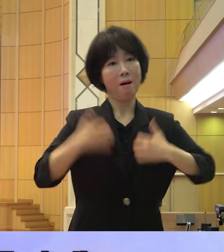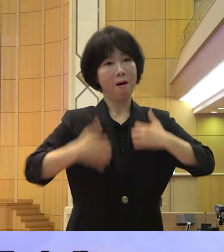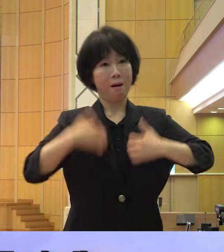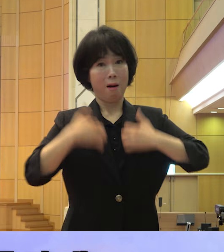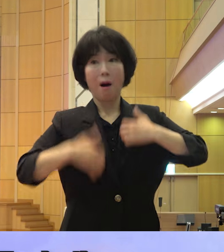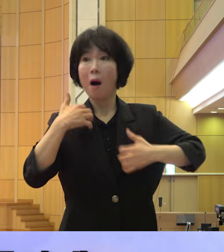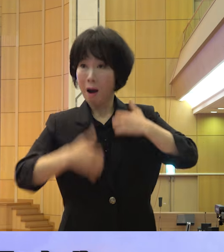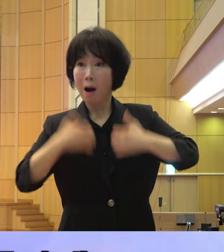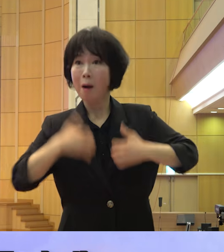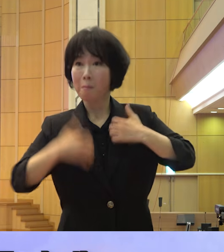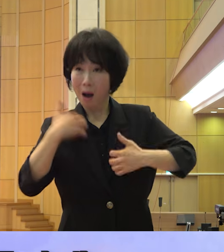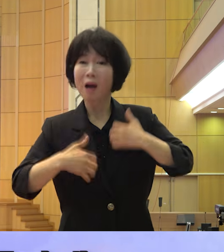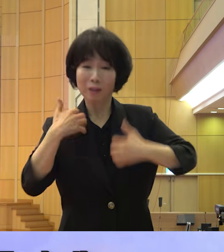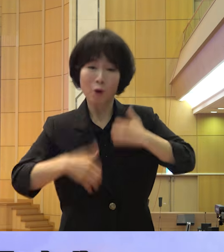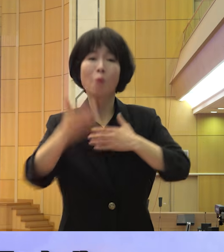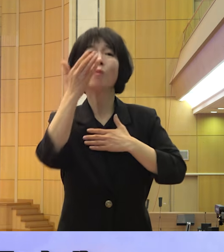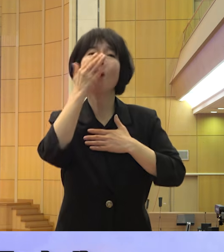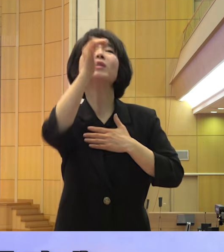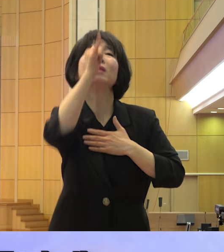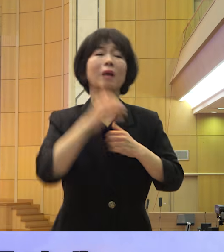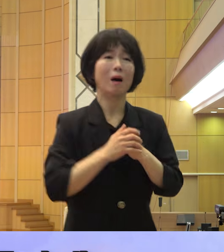것이 즐거울 낙자잖아.